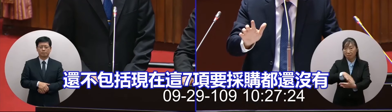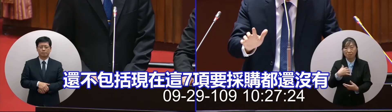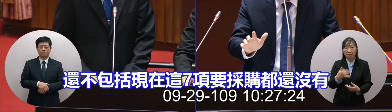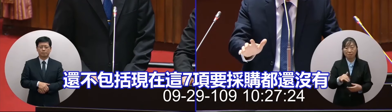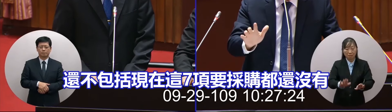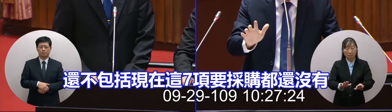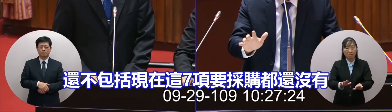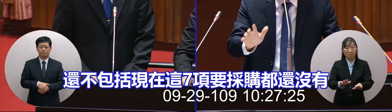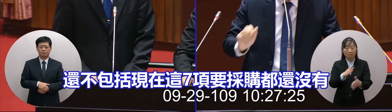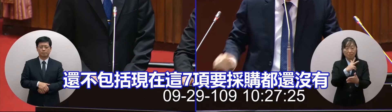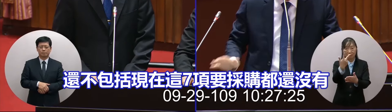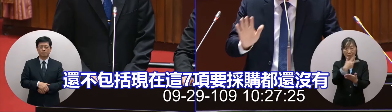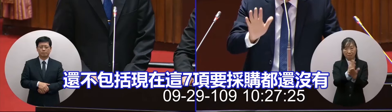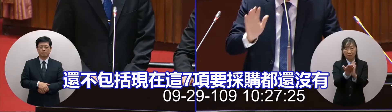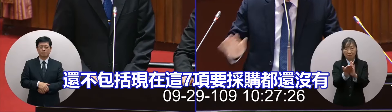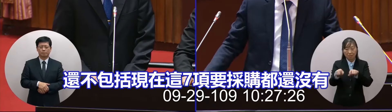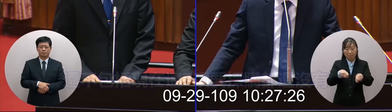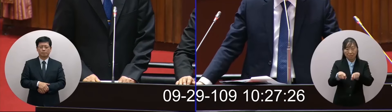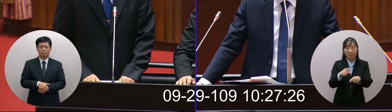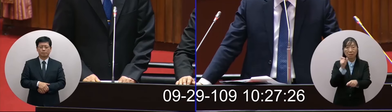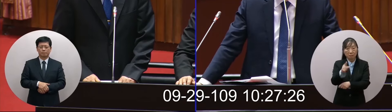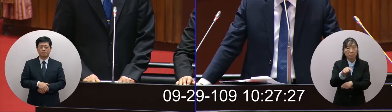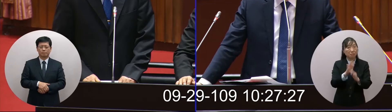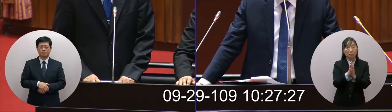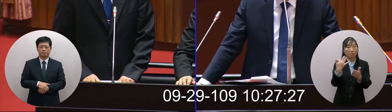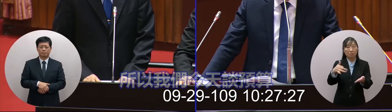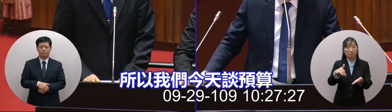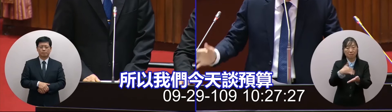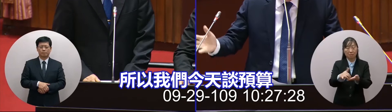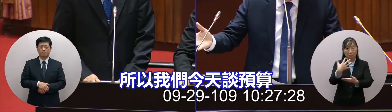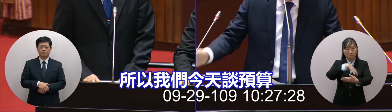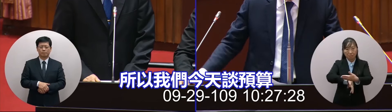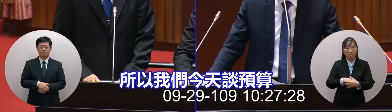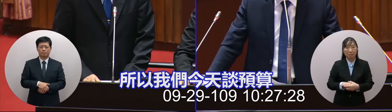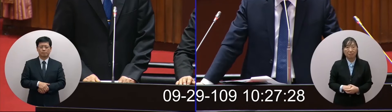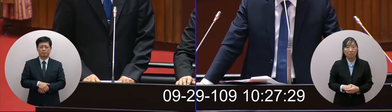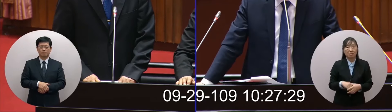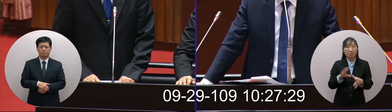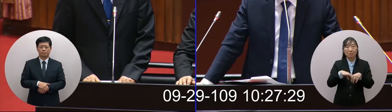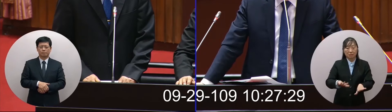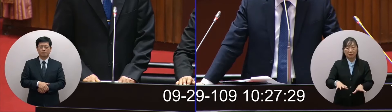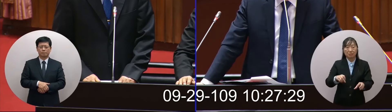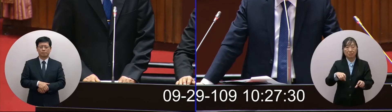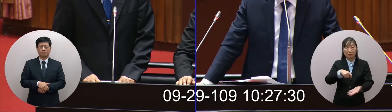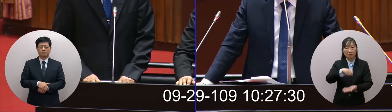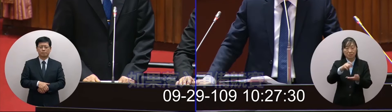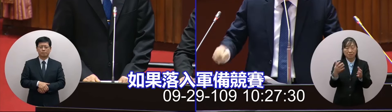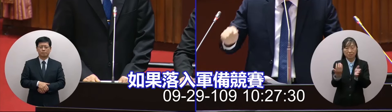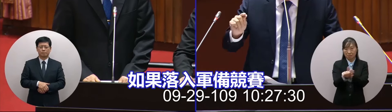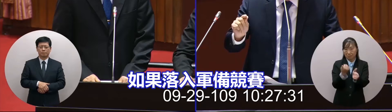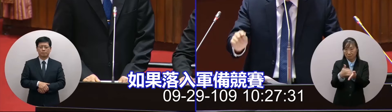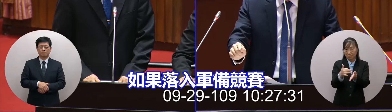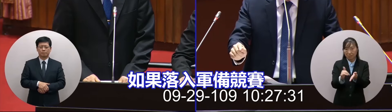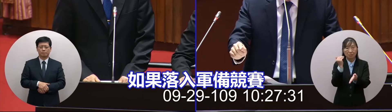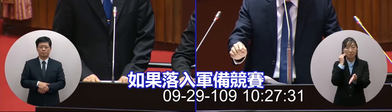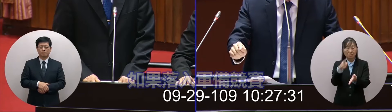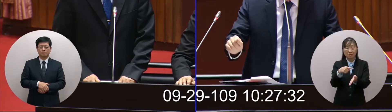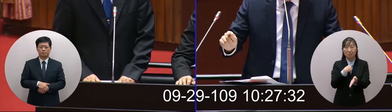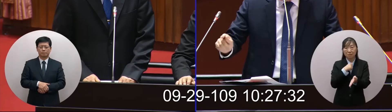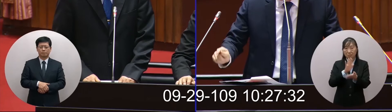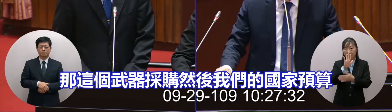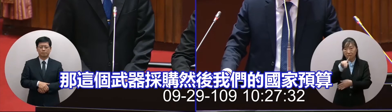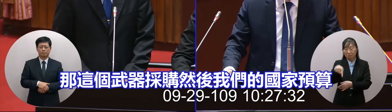现在这7项要采购都还没有。所以我们今天谈预算嘛，如果落入军备竞